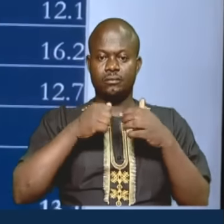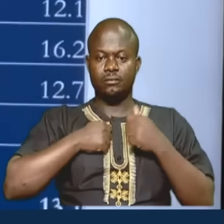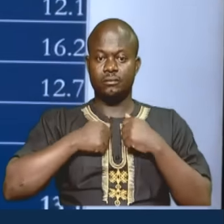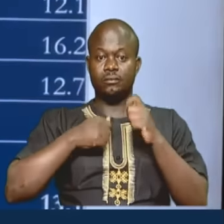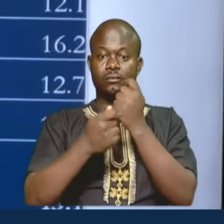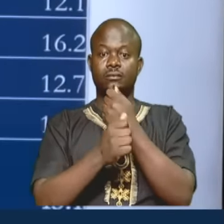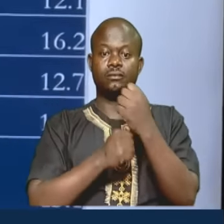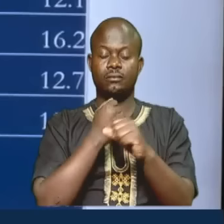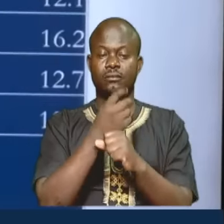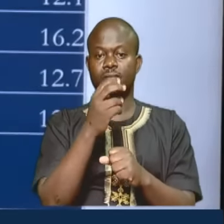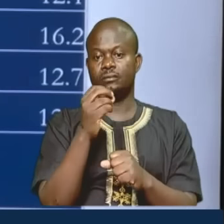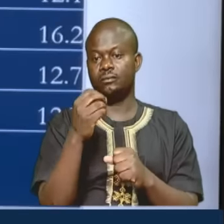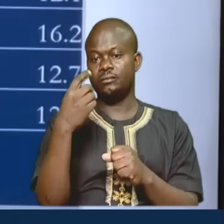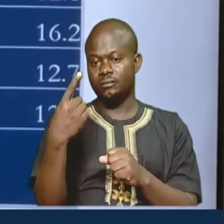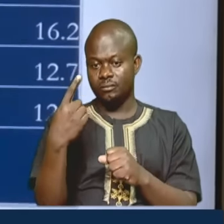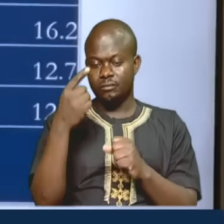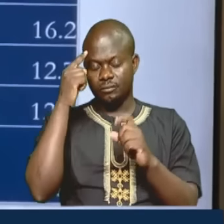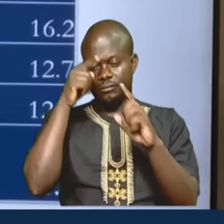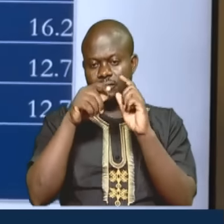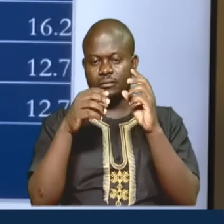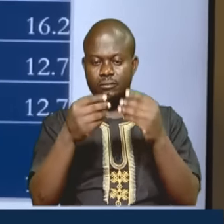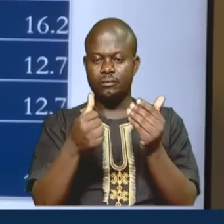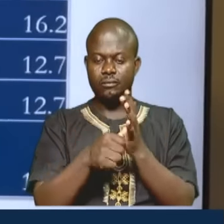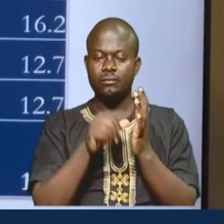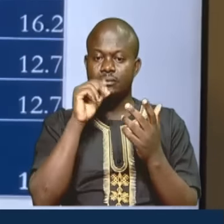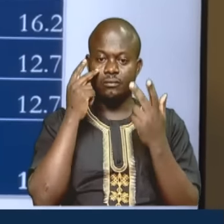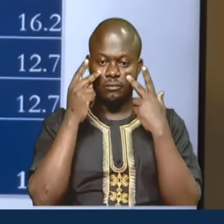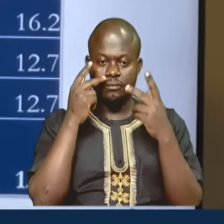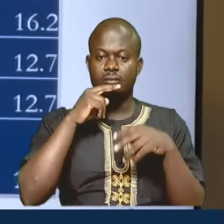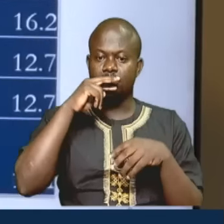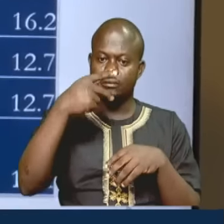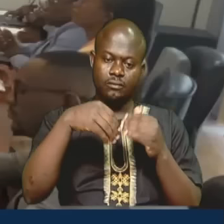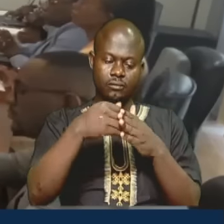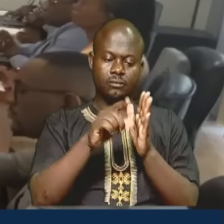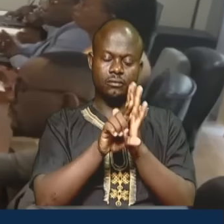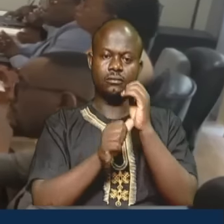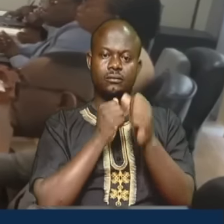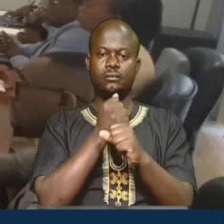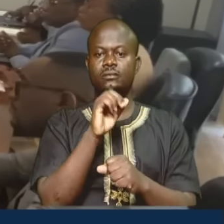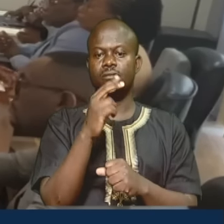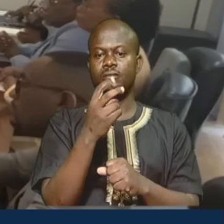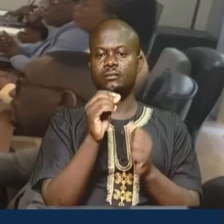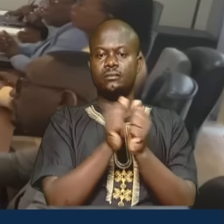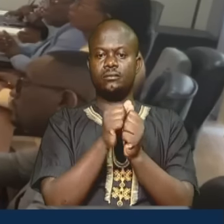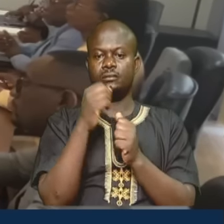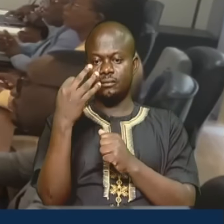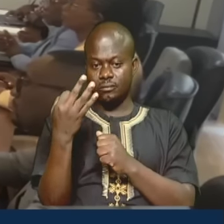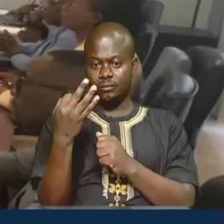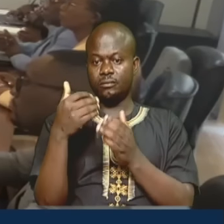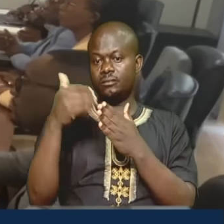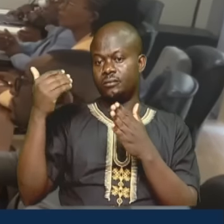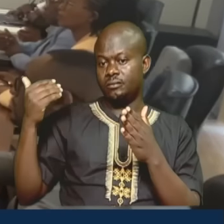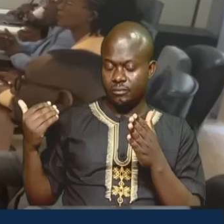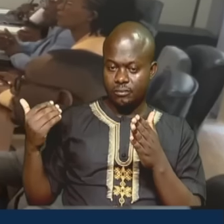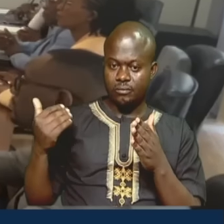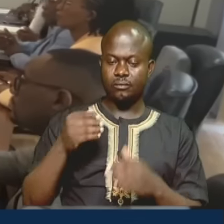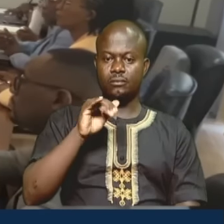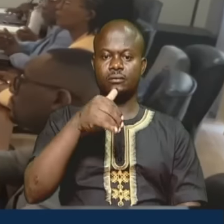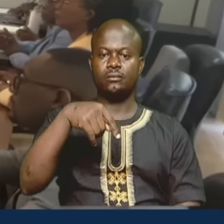wa 2021 hagamijwe gukemura ibibazo bitari byabonewe ibisubizo mu itegeko ryo mu mwaka wa 2013 ryaribanjirije. Jean